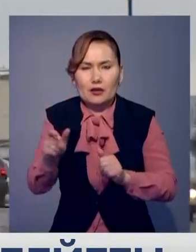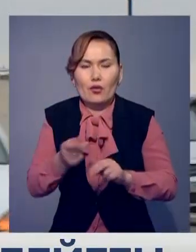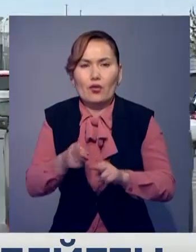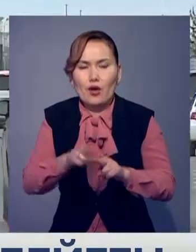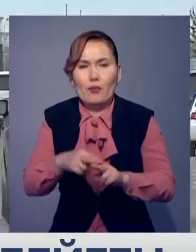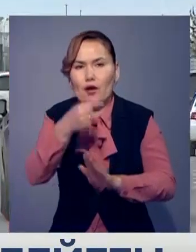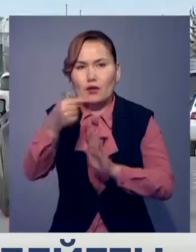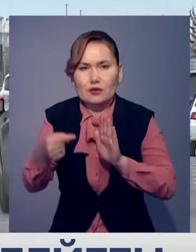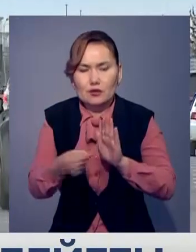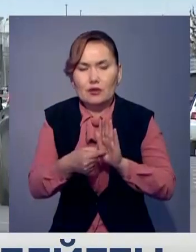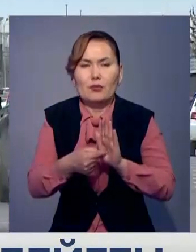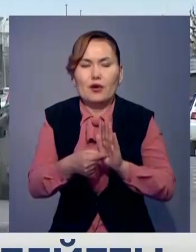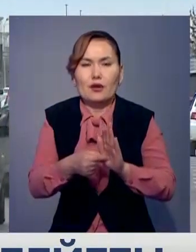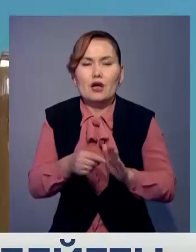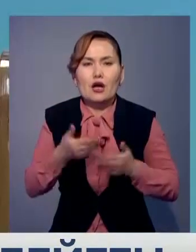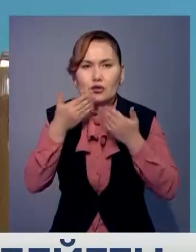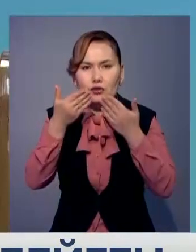мазалаған сауалға жауап ала алады.